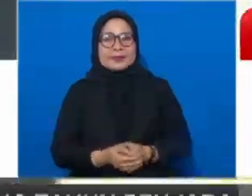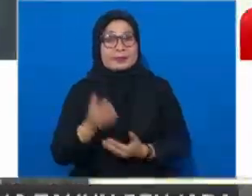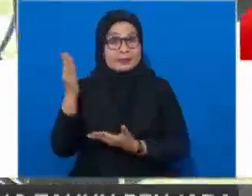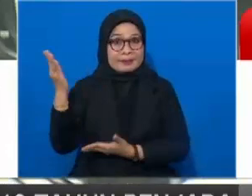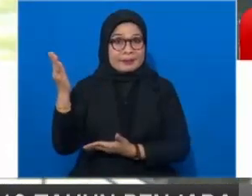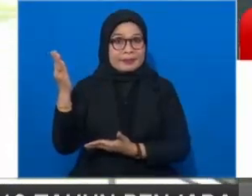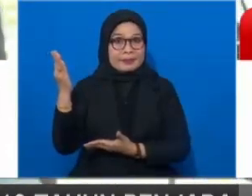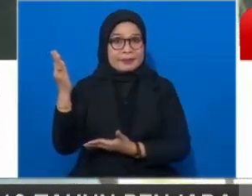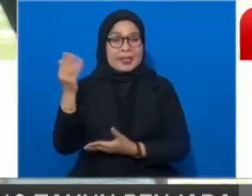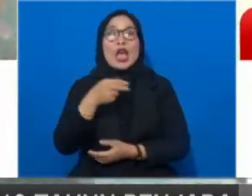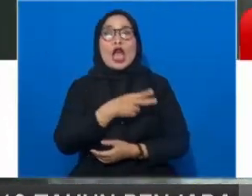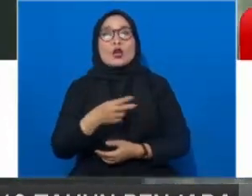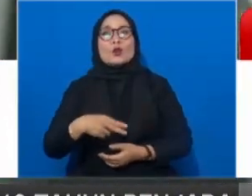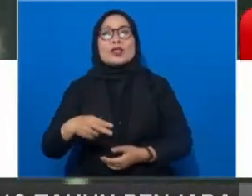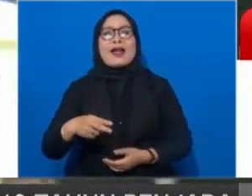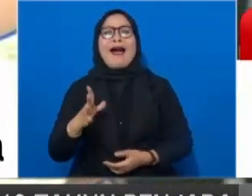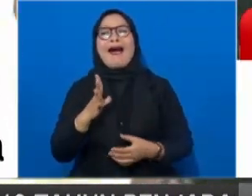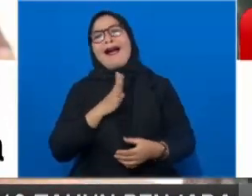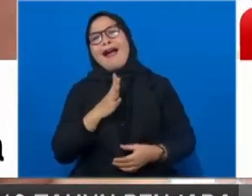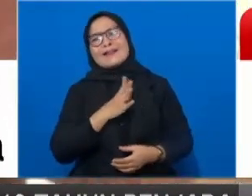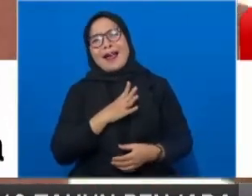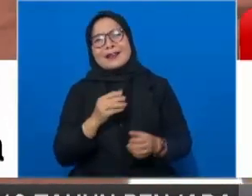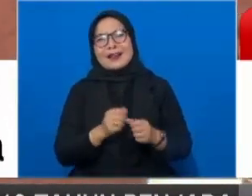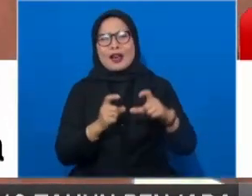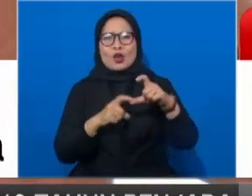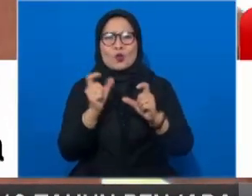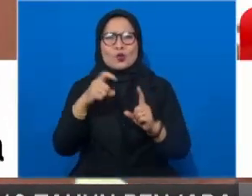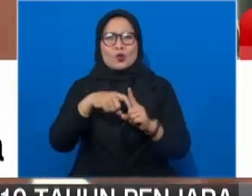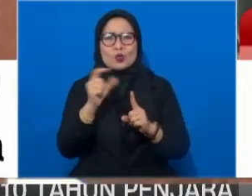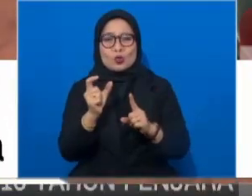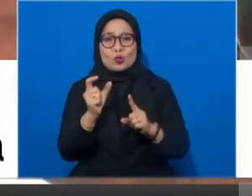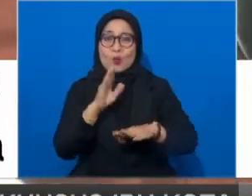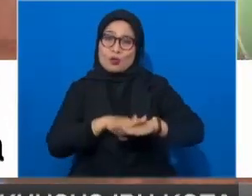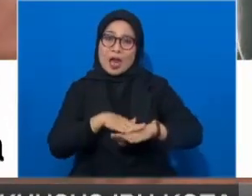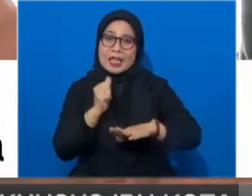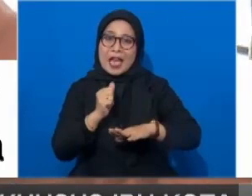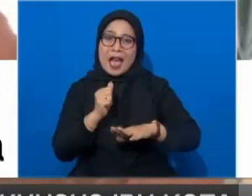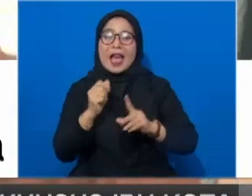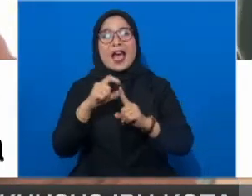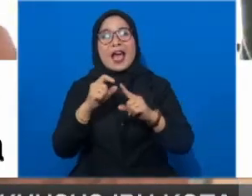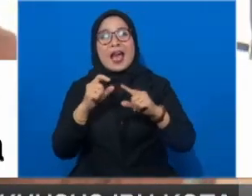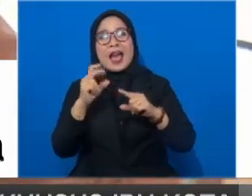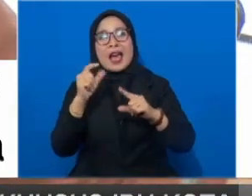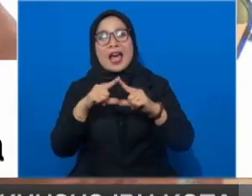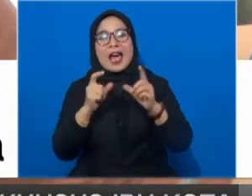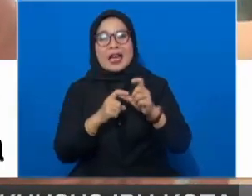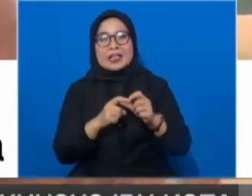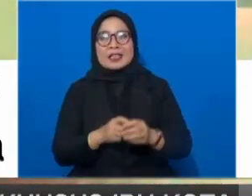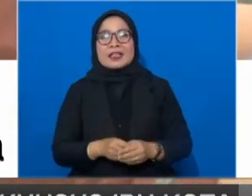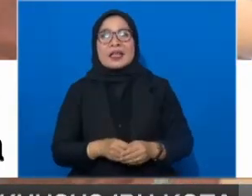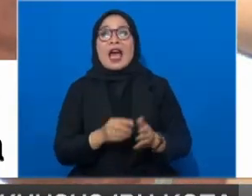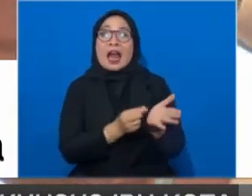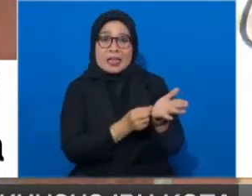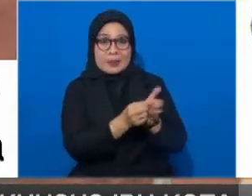Indonesia kaya akan suku, ras, budaya, dan lain sebagainya. Salah satunya adalah suku Cina Benteng. Biasanya tinggal